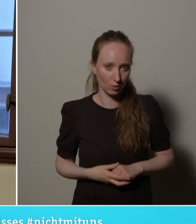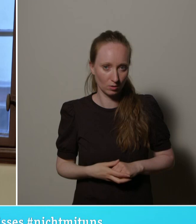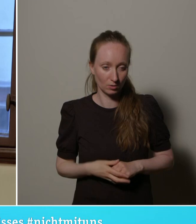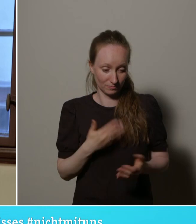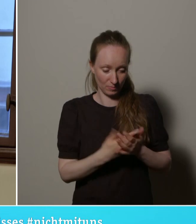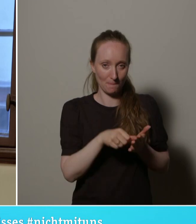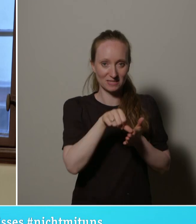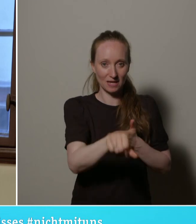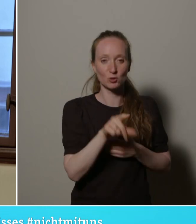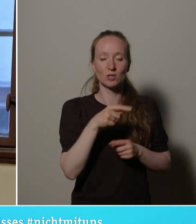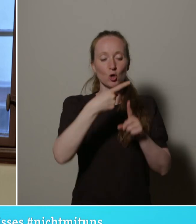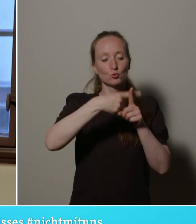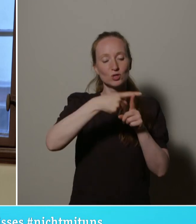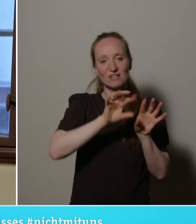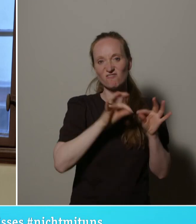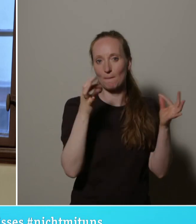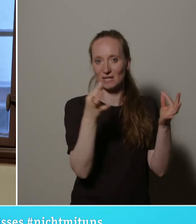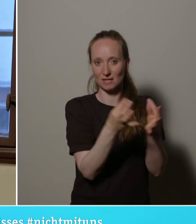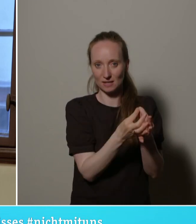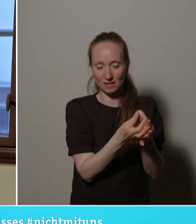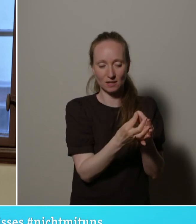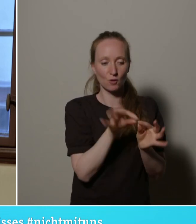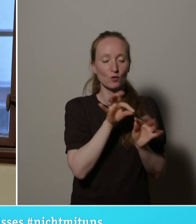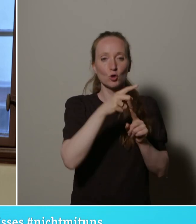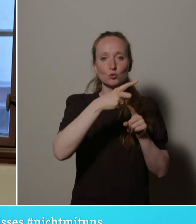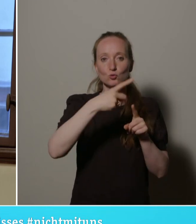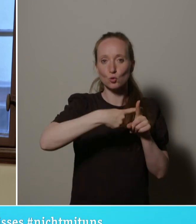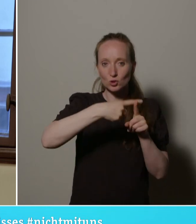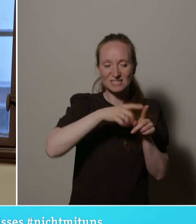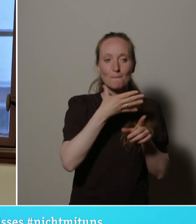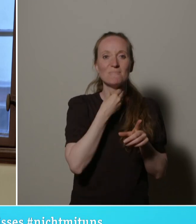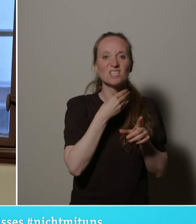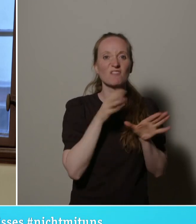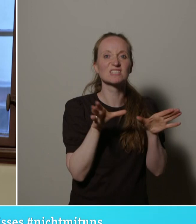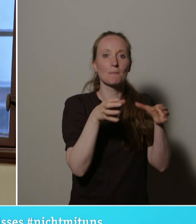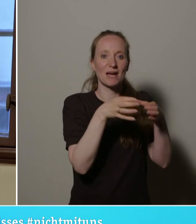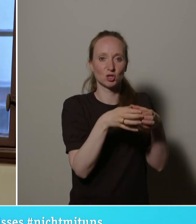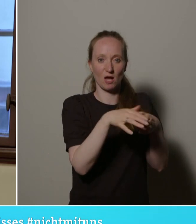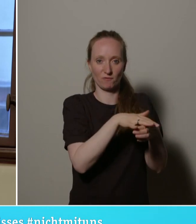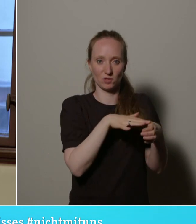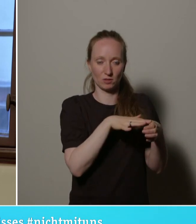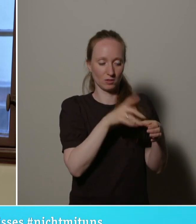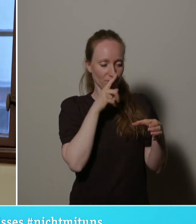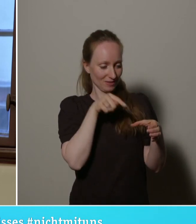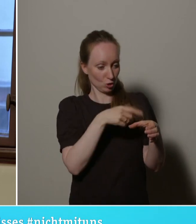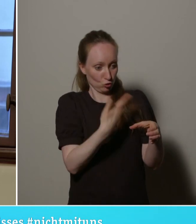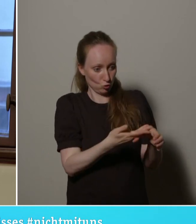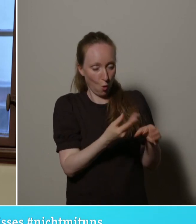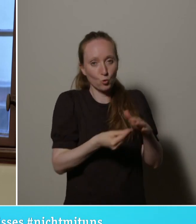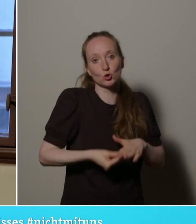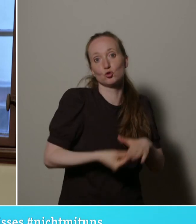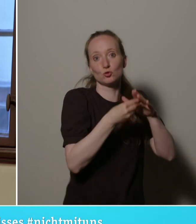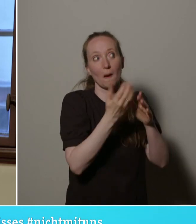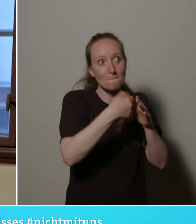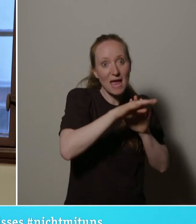eine durchschnittliche Familie, für eine durchschnittliche Bedarfsgemeinschaft eine viel, viel größere Unterstützung, als wir sie in